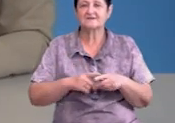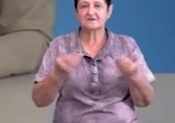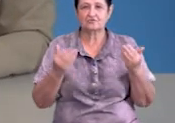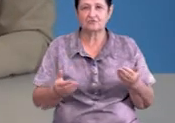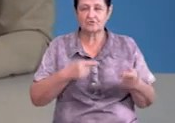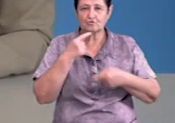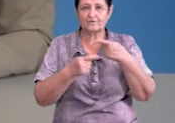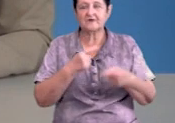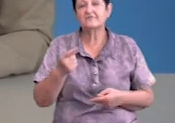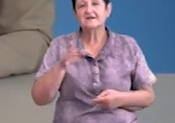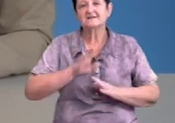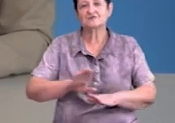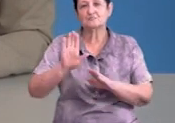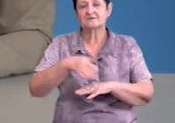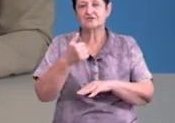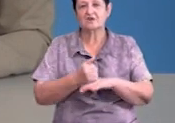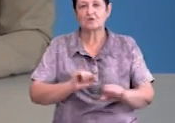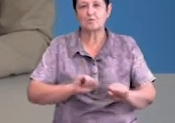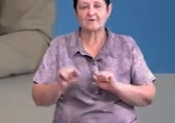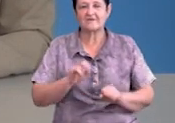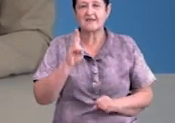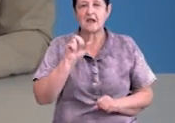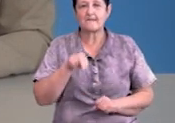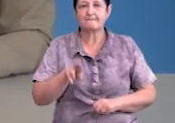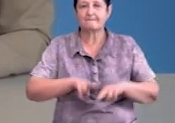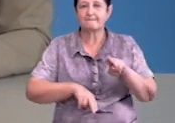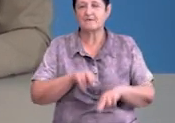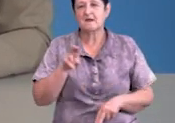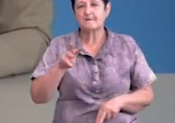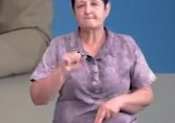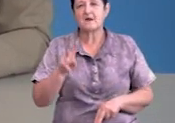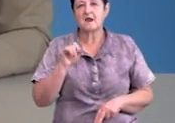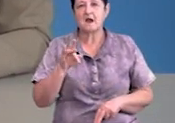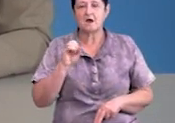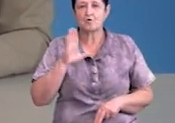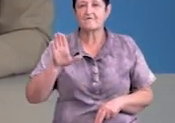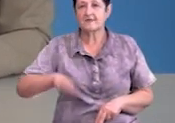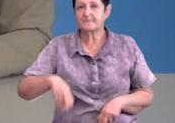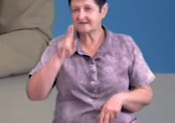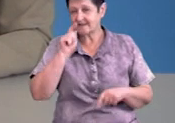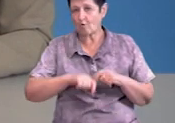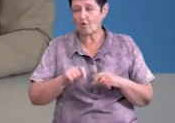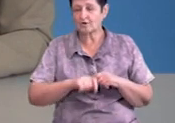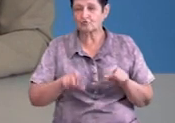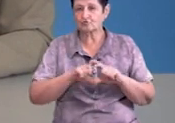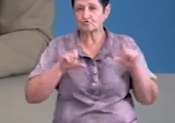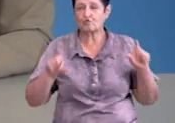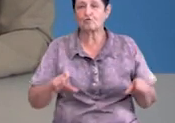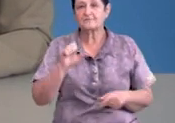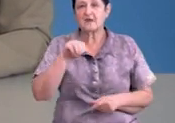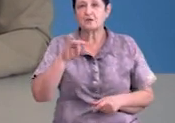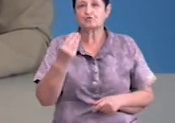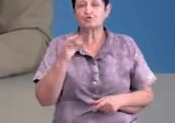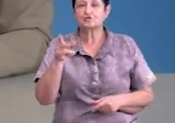міськраді повідомив заступник начальника управління капітального будівництва Олександр Макаров. Після огляду школи міський голова Владислав Трошенко